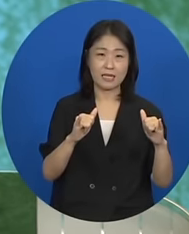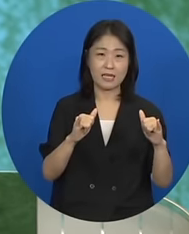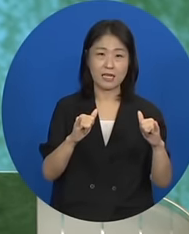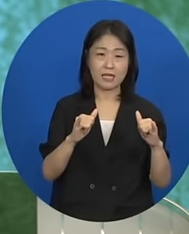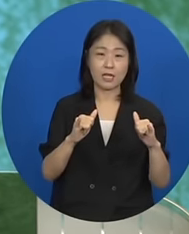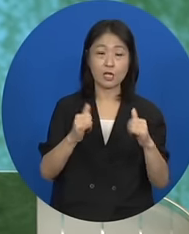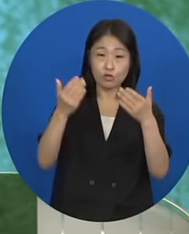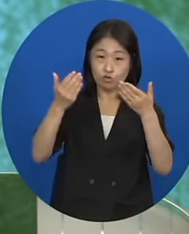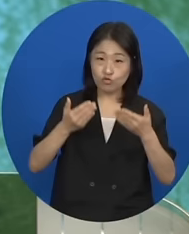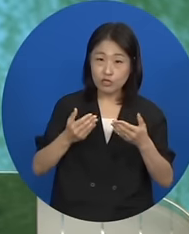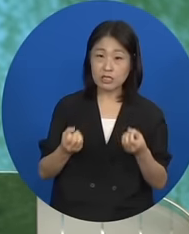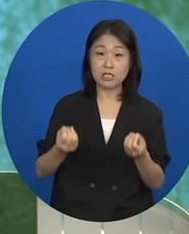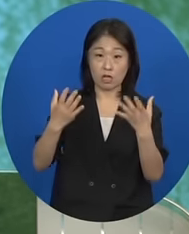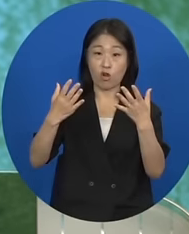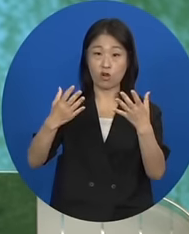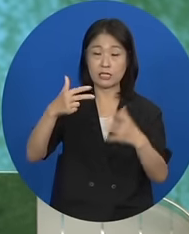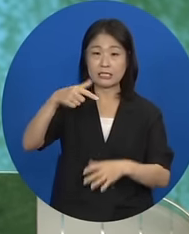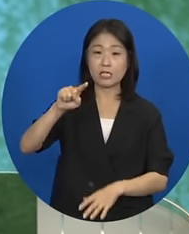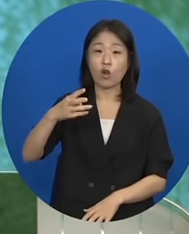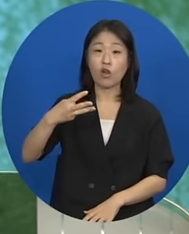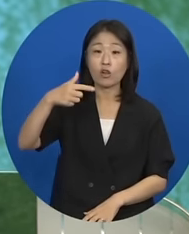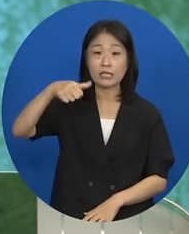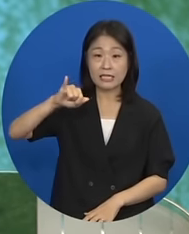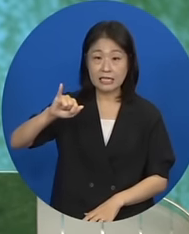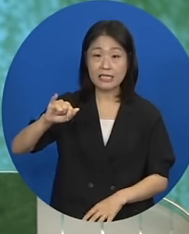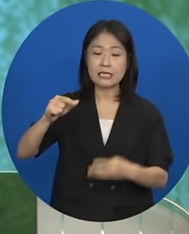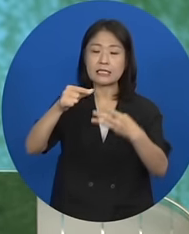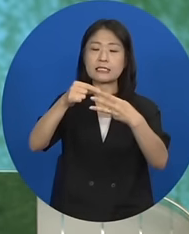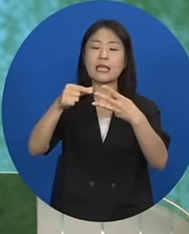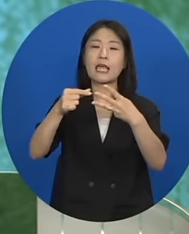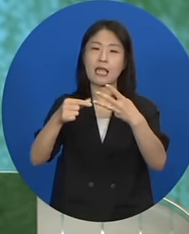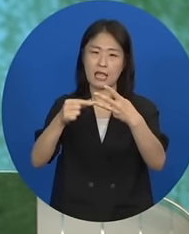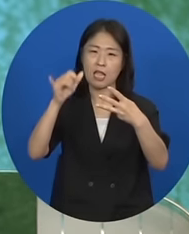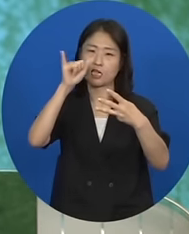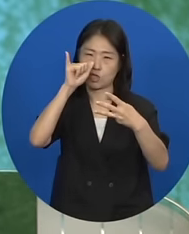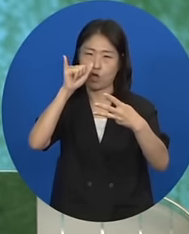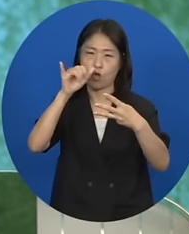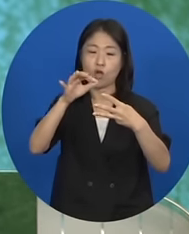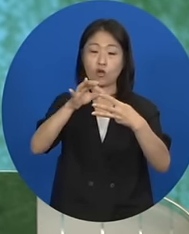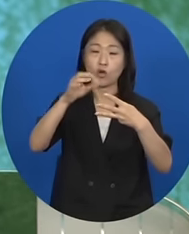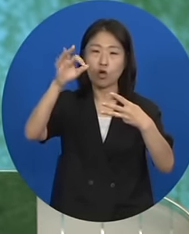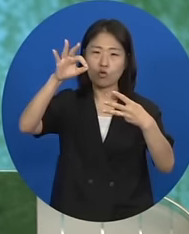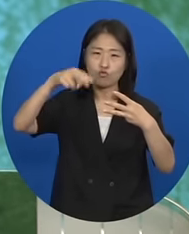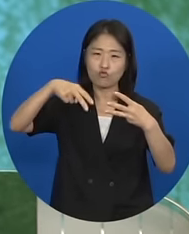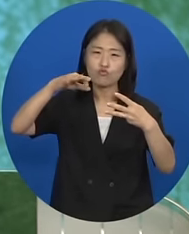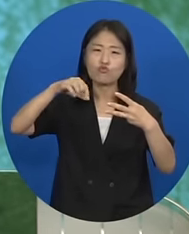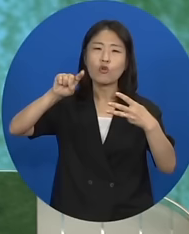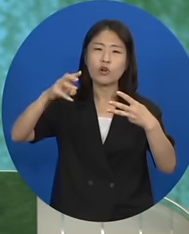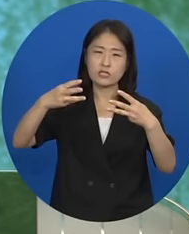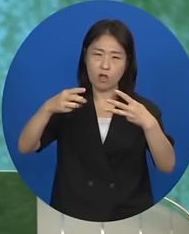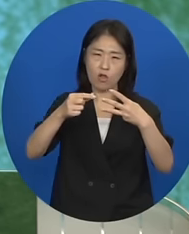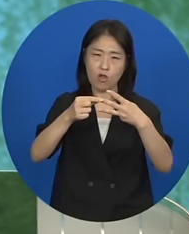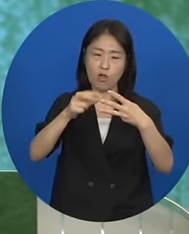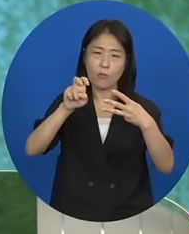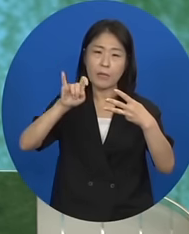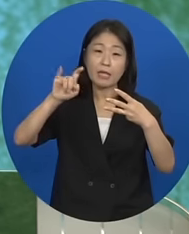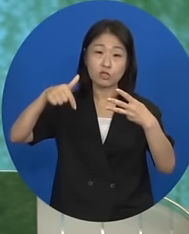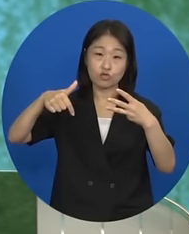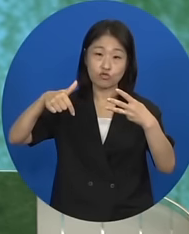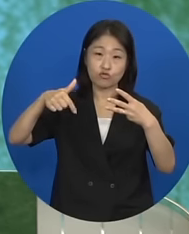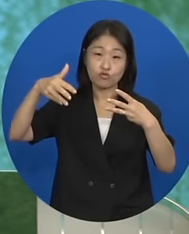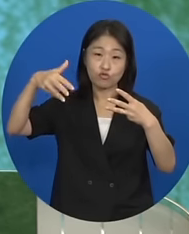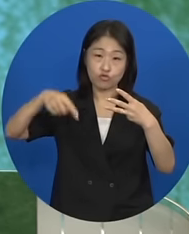유월절 맥추절 그리고 수장절 있니다이 세 가지는 다 감사와 연결되어 있어요 유월절은